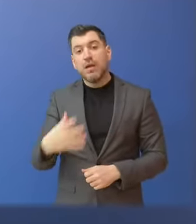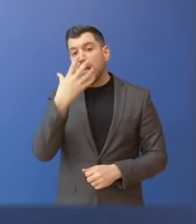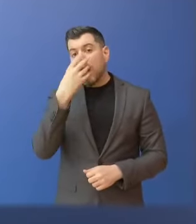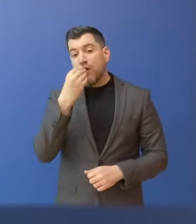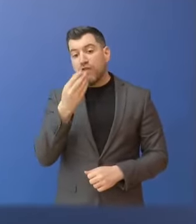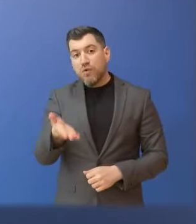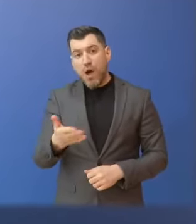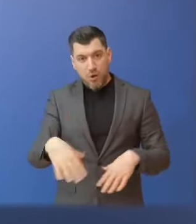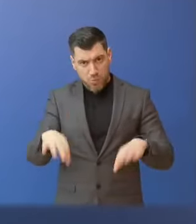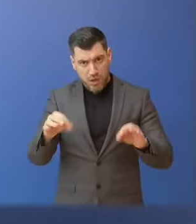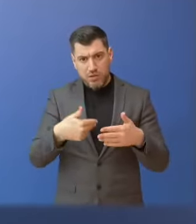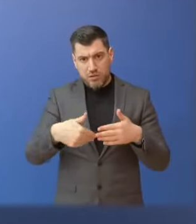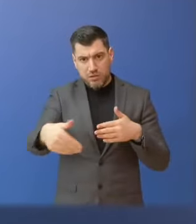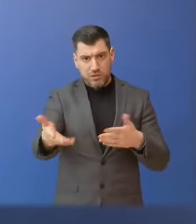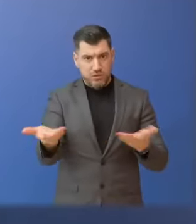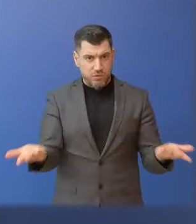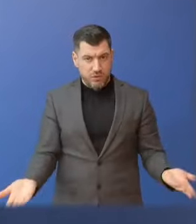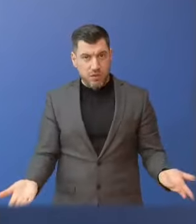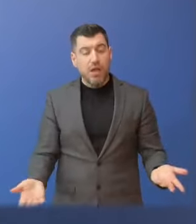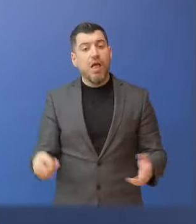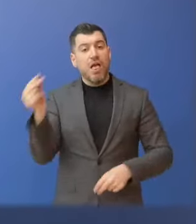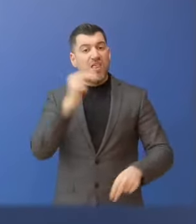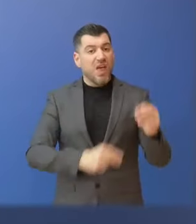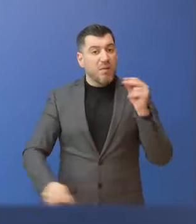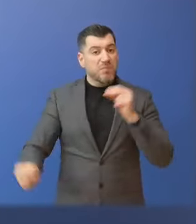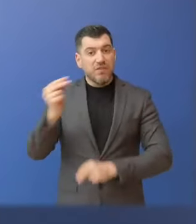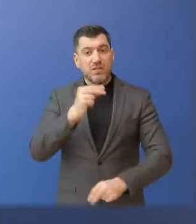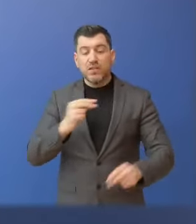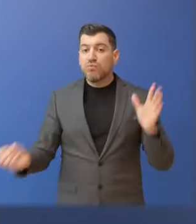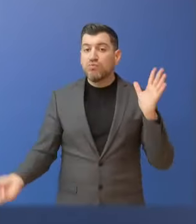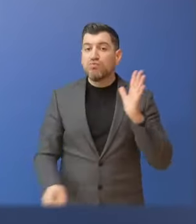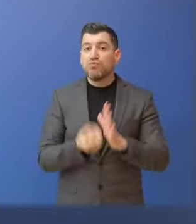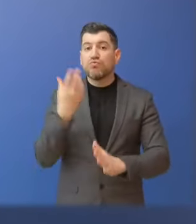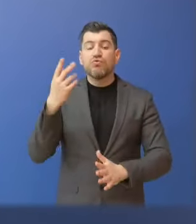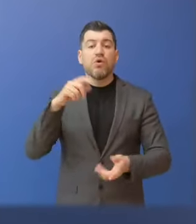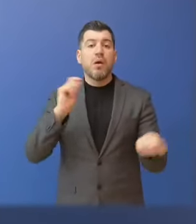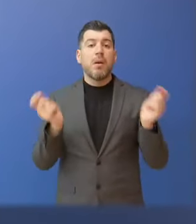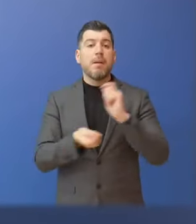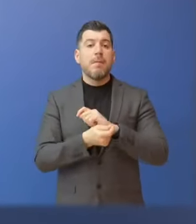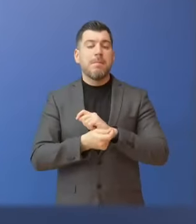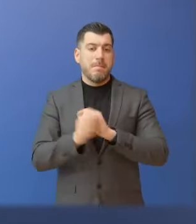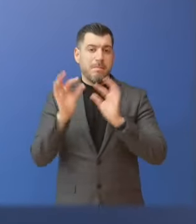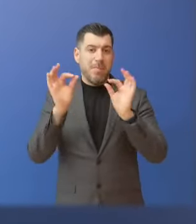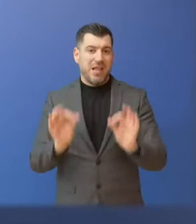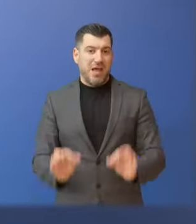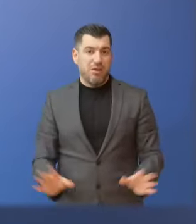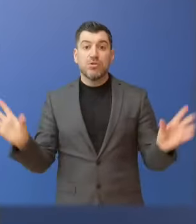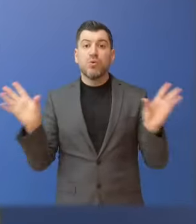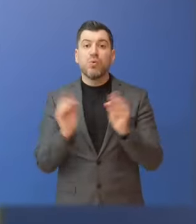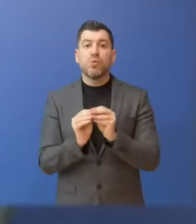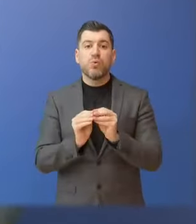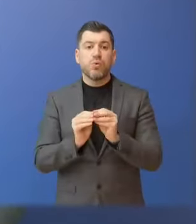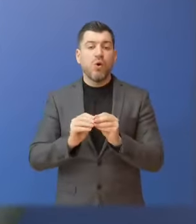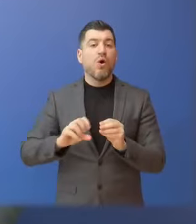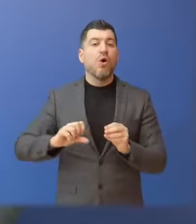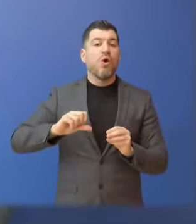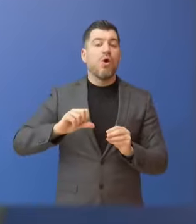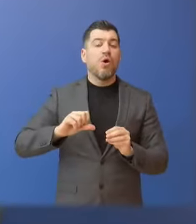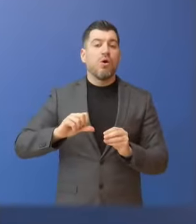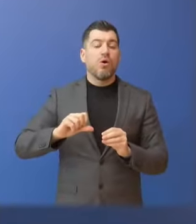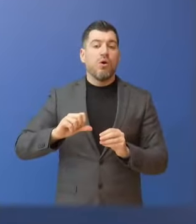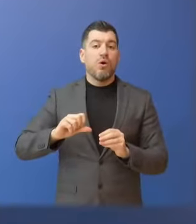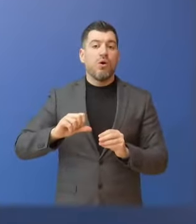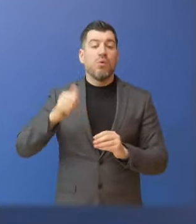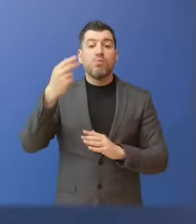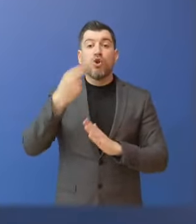που ξεκίνησε σήμερα θα ψηφιστεί μία από τις πιο εμβληματικές μεταρρυθμίσεις για την τριτοβάθμια με εκπαίδευση μια πολύ σημαντική μεταρρύθμιση που το